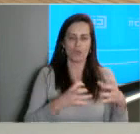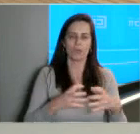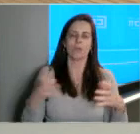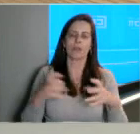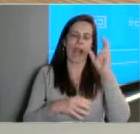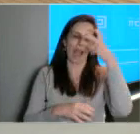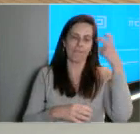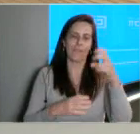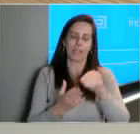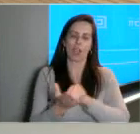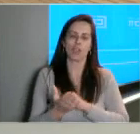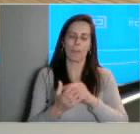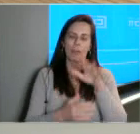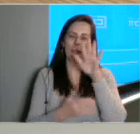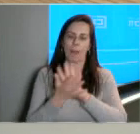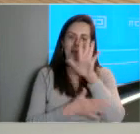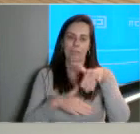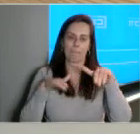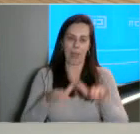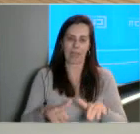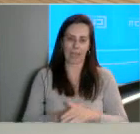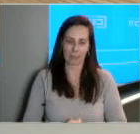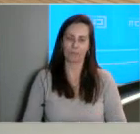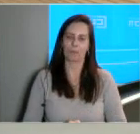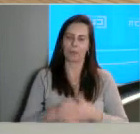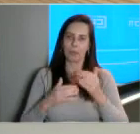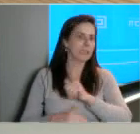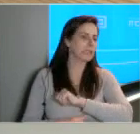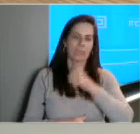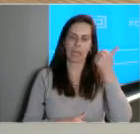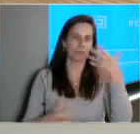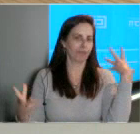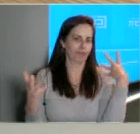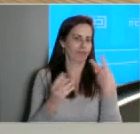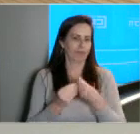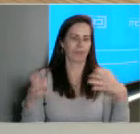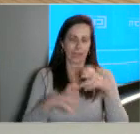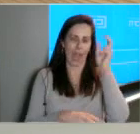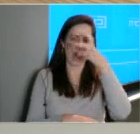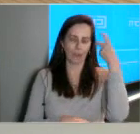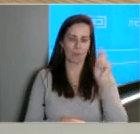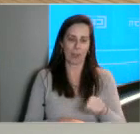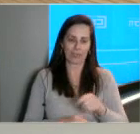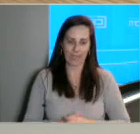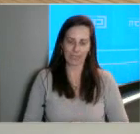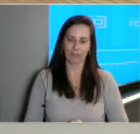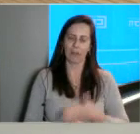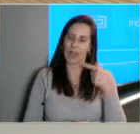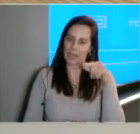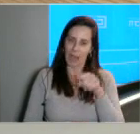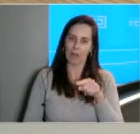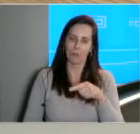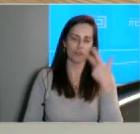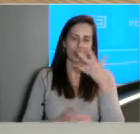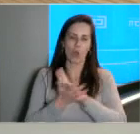הערבית המשותפת, הרשימה המשותפת עם 15 מנדטים, מספר C של כל הזמנים של מפלגה ערבית בכנסת, היה להם